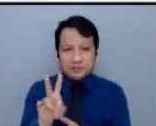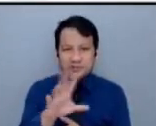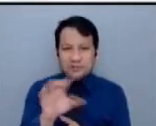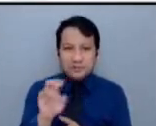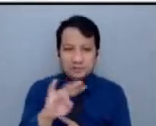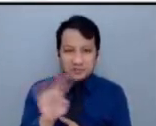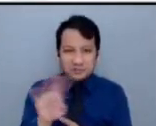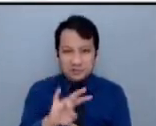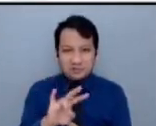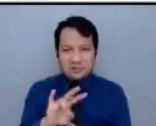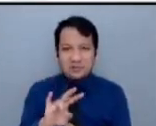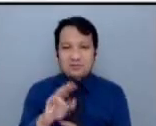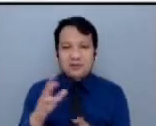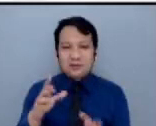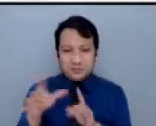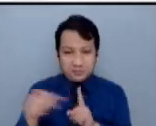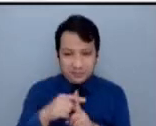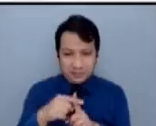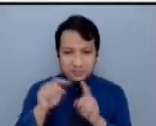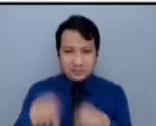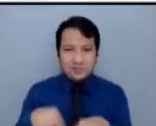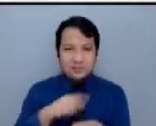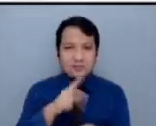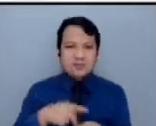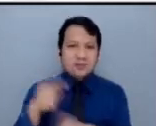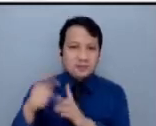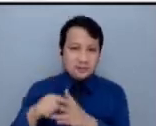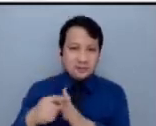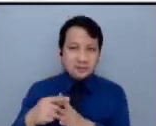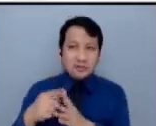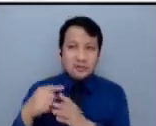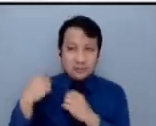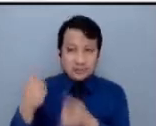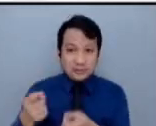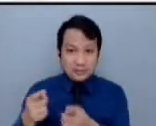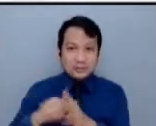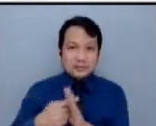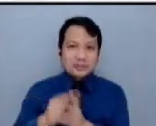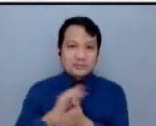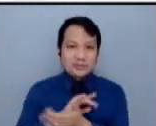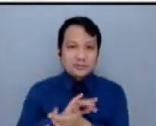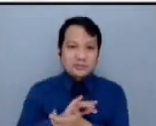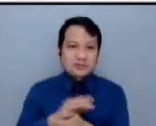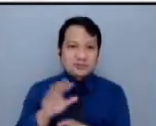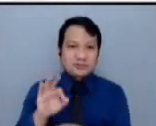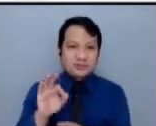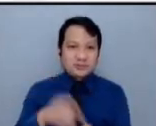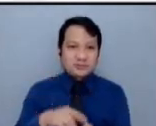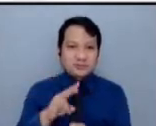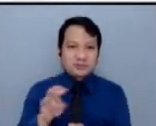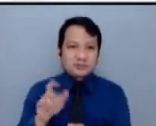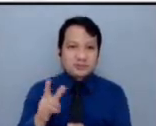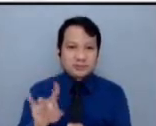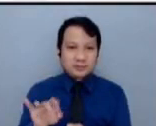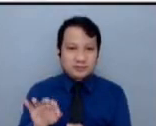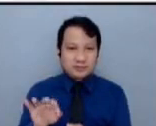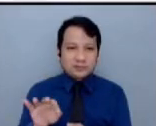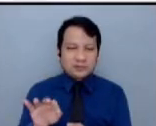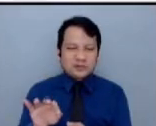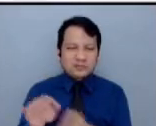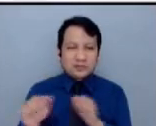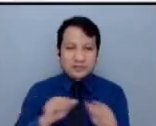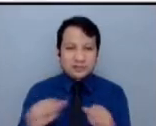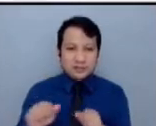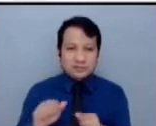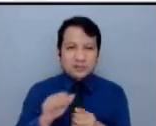2,837,577 na ang nahawahan ng sakit mula nang magsimula ang pandemic. Bumaba na rin sa 9,729 ang aktibong kaso